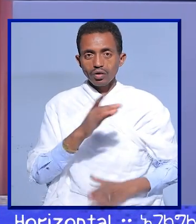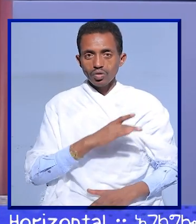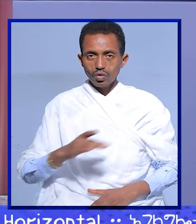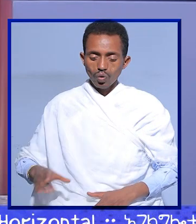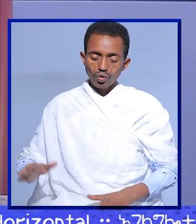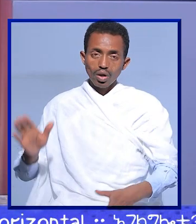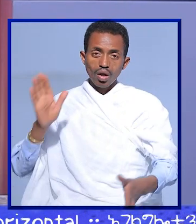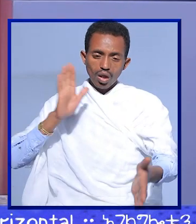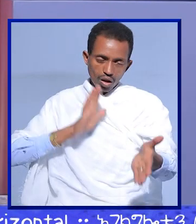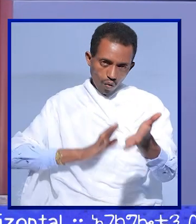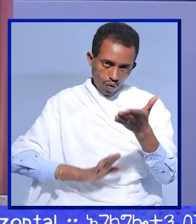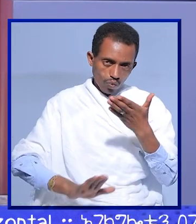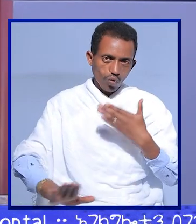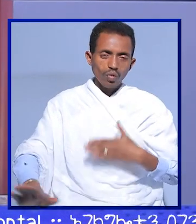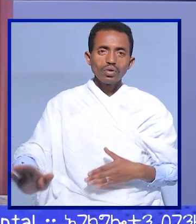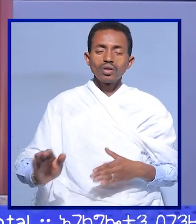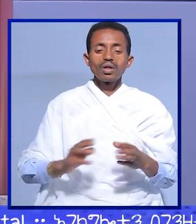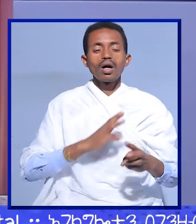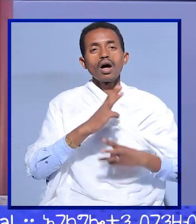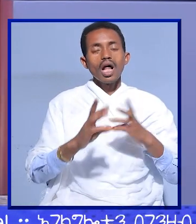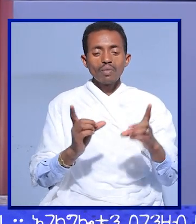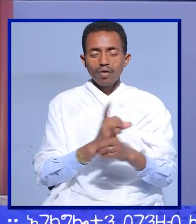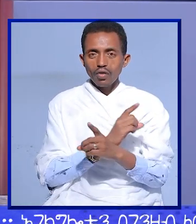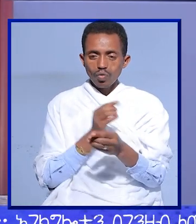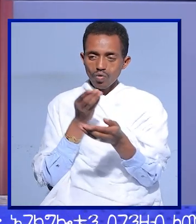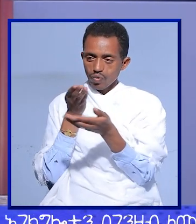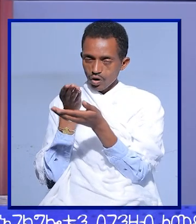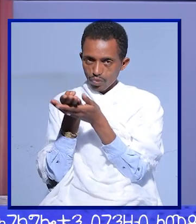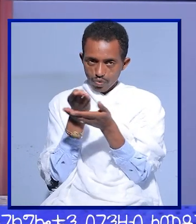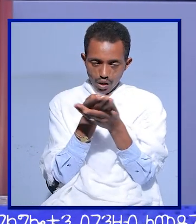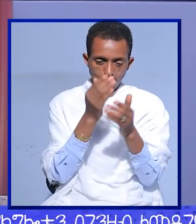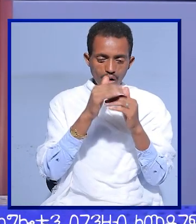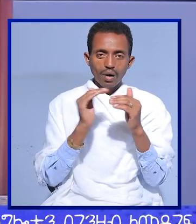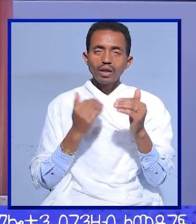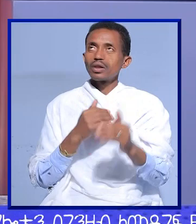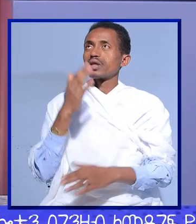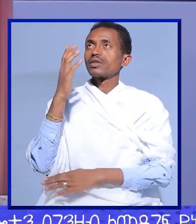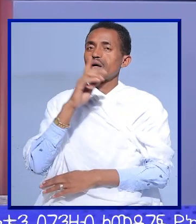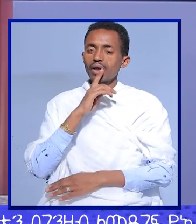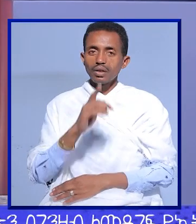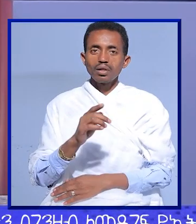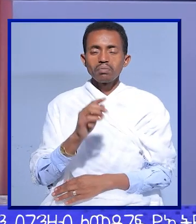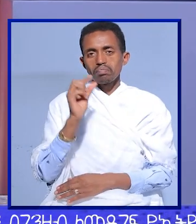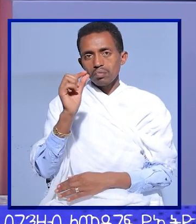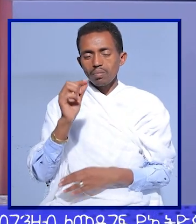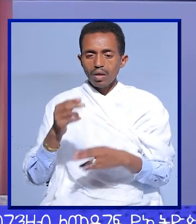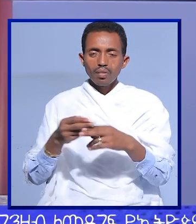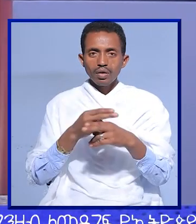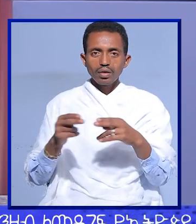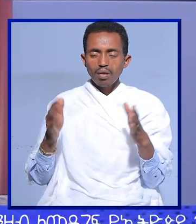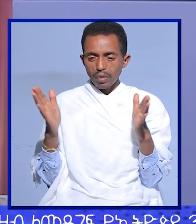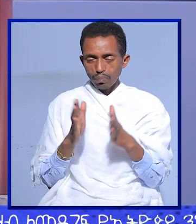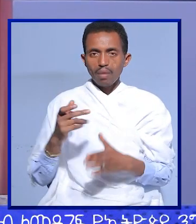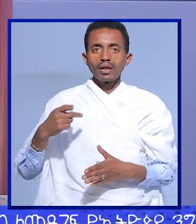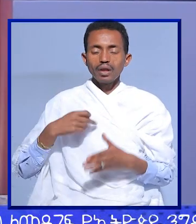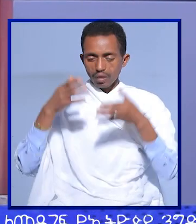ተወልዶ እነሆ ዓለምን ፈጥሮ የሚመግበው አምላክ እግዚአብሔር ባጭር ቁመት በጠባብ ደረት